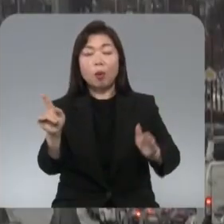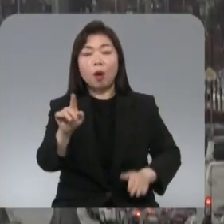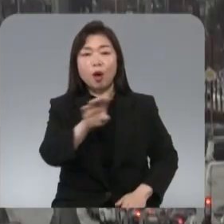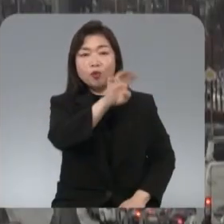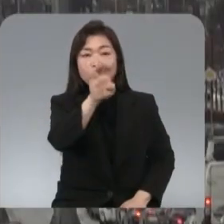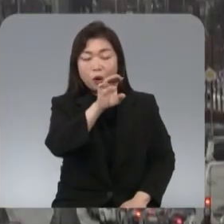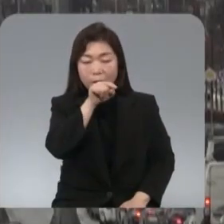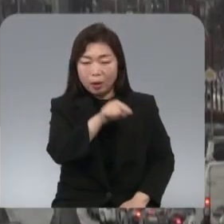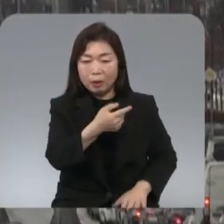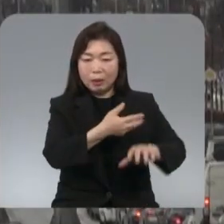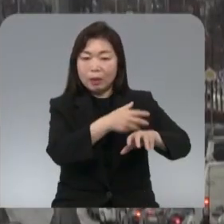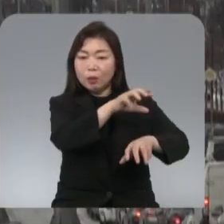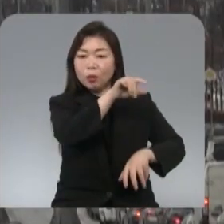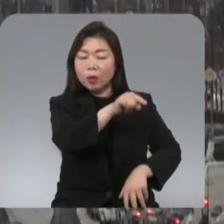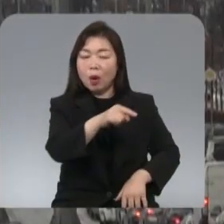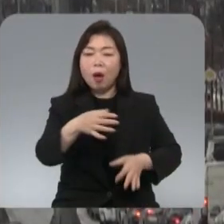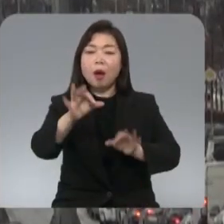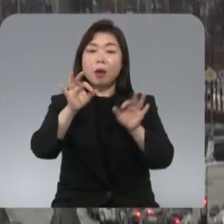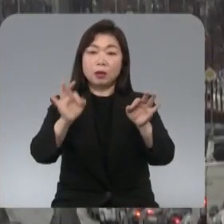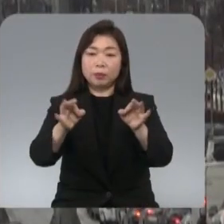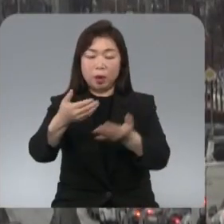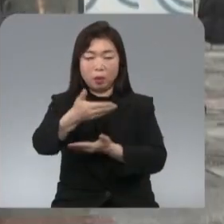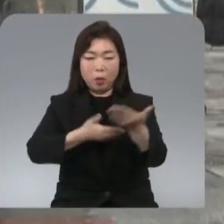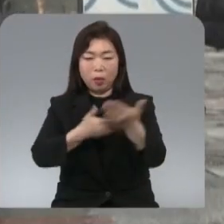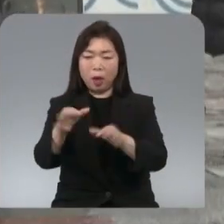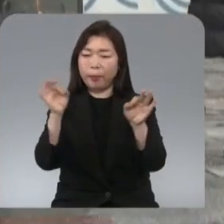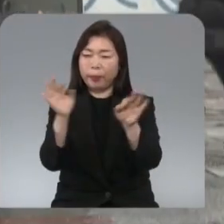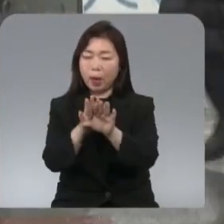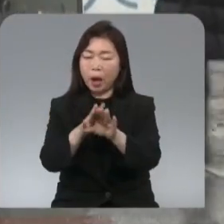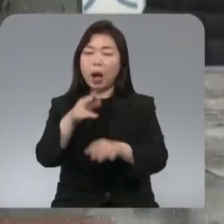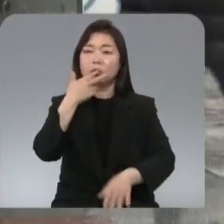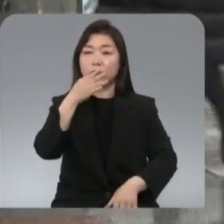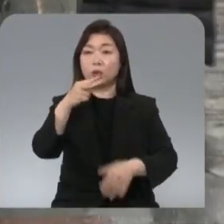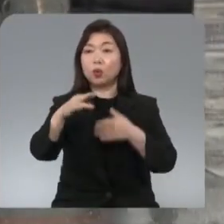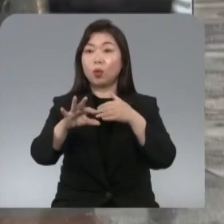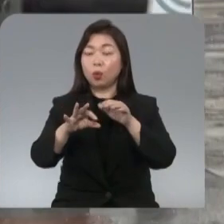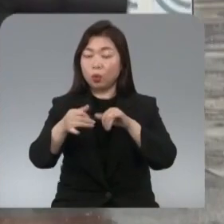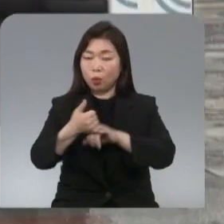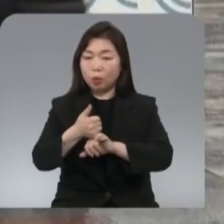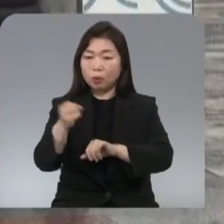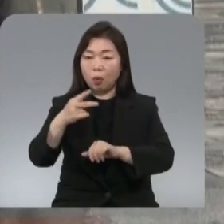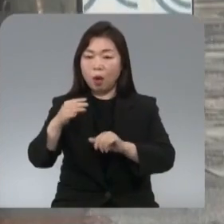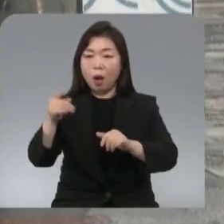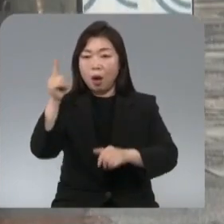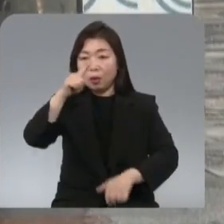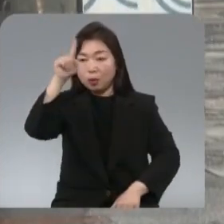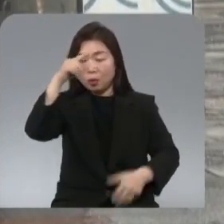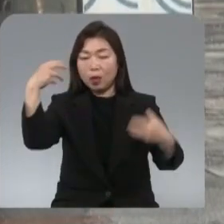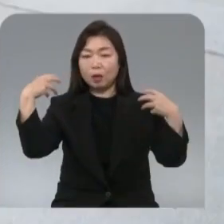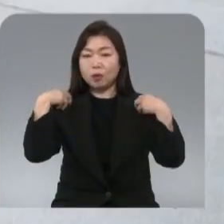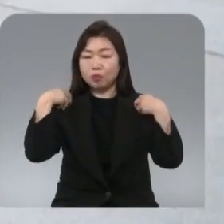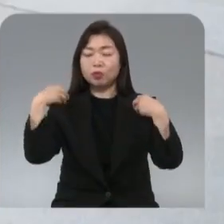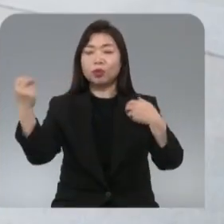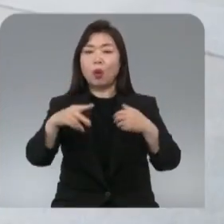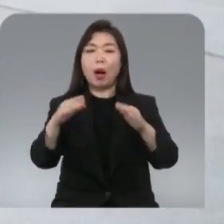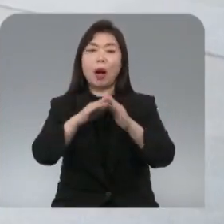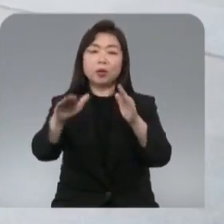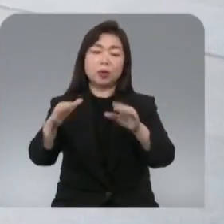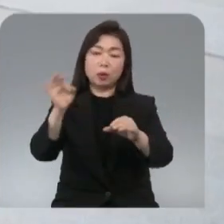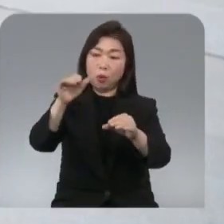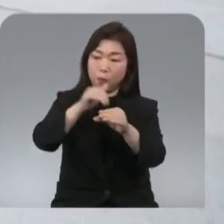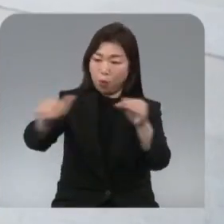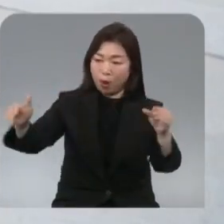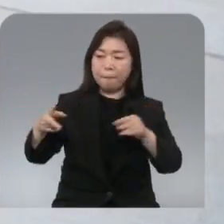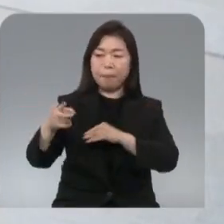서방에서 금융거래가 불가능하도록 러시아 정부와 그 가족으로 가는 돈줄을 끊겠다는 겁니다. 이어